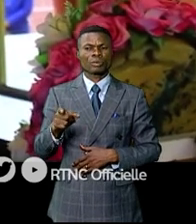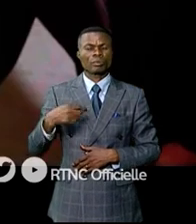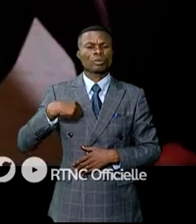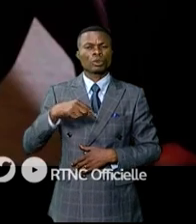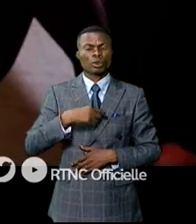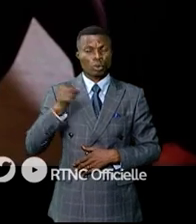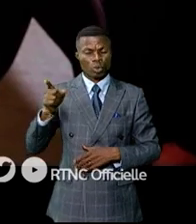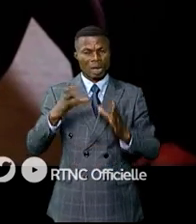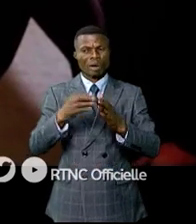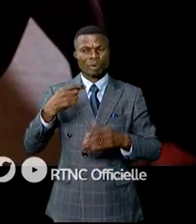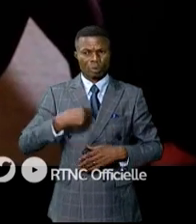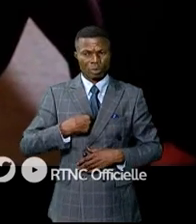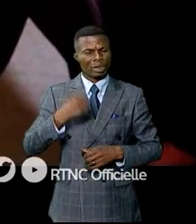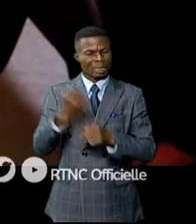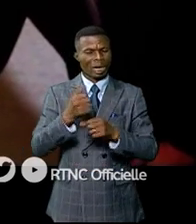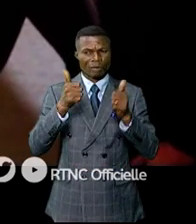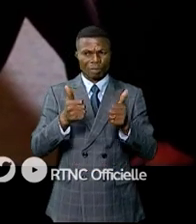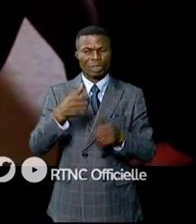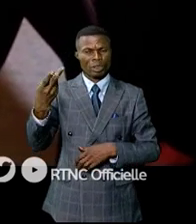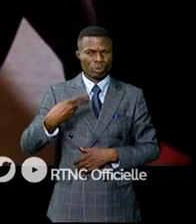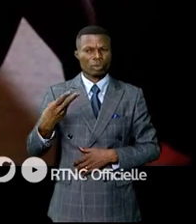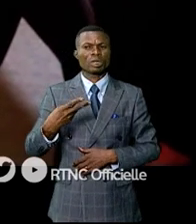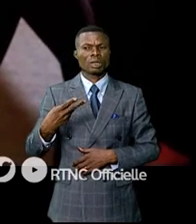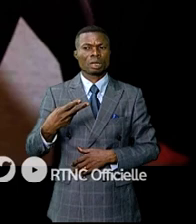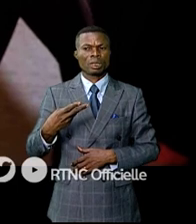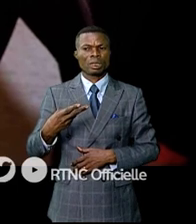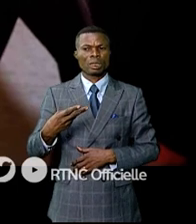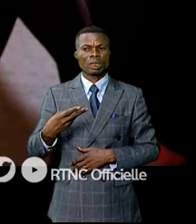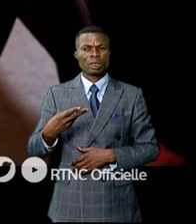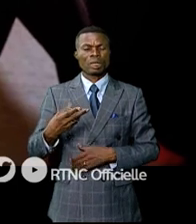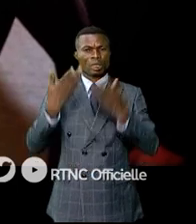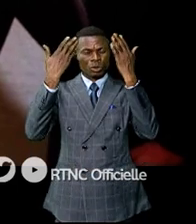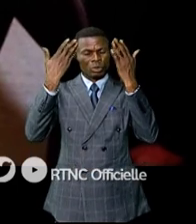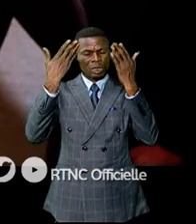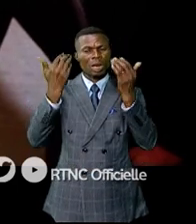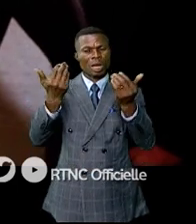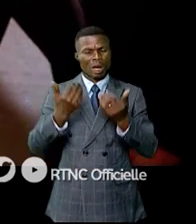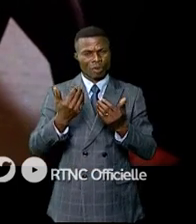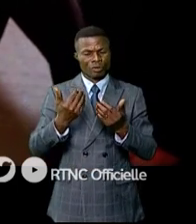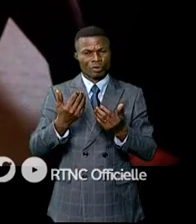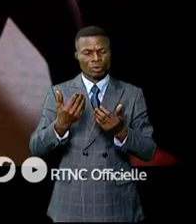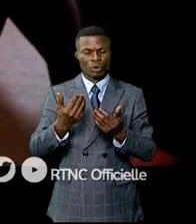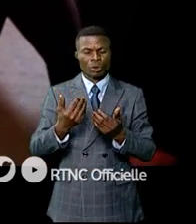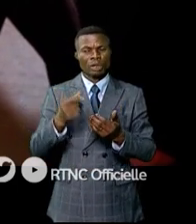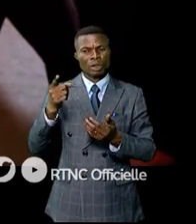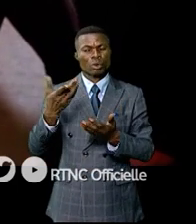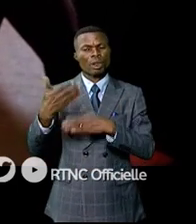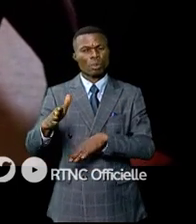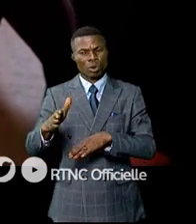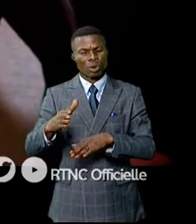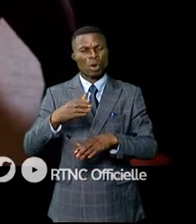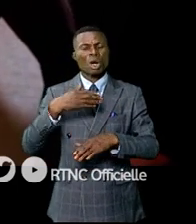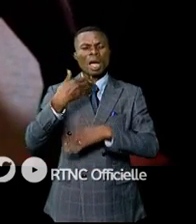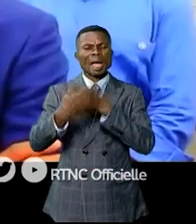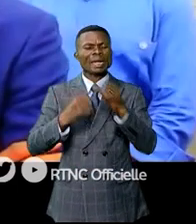avons très bien travaillé. Et Dieu a voulu le reprendre parce que c'est quelqu'un qui a beaucoup lutté pour